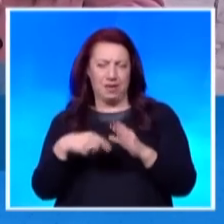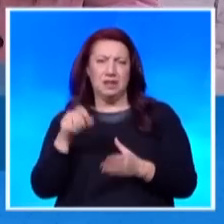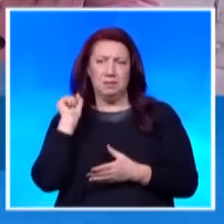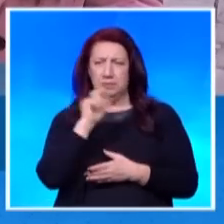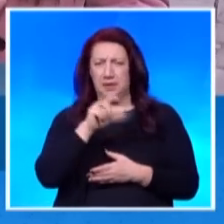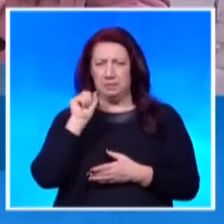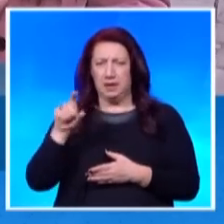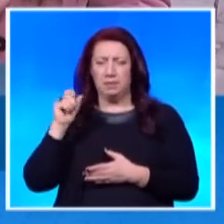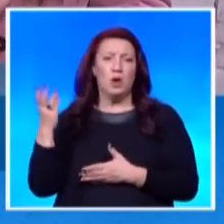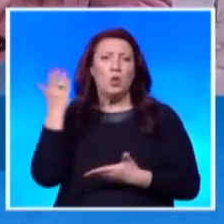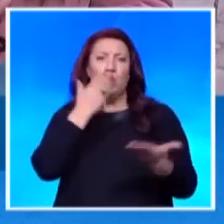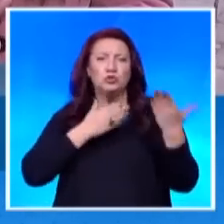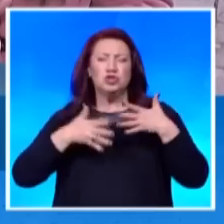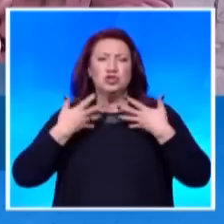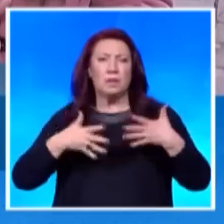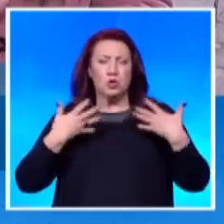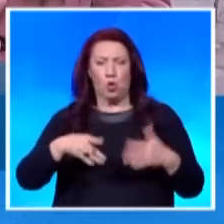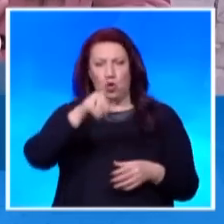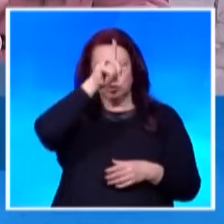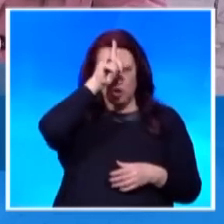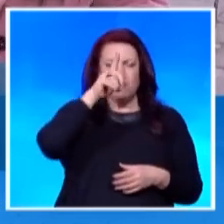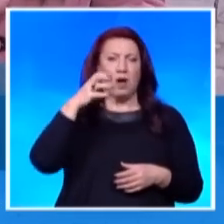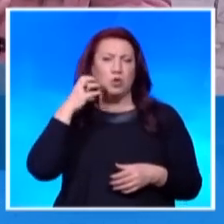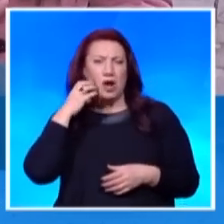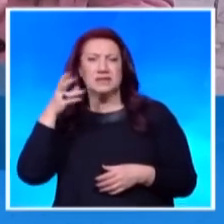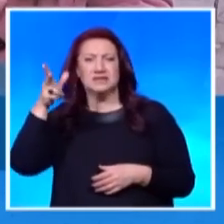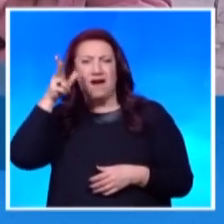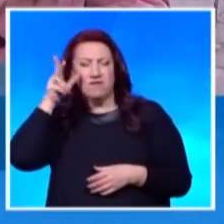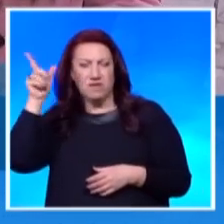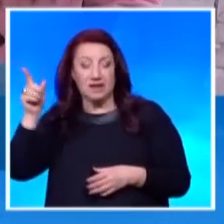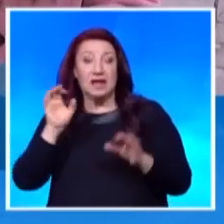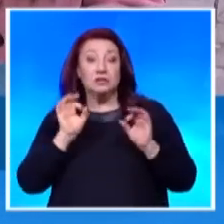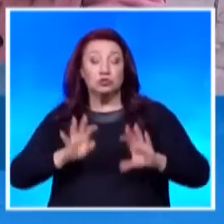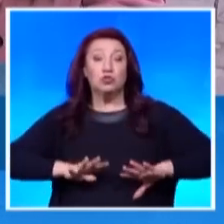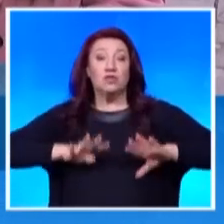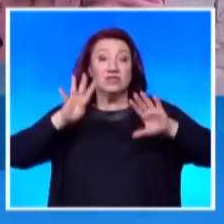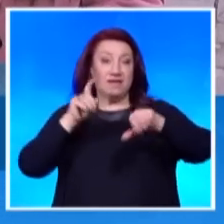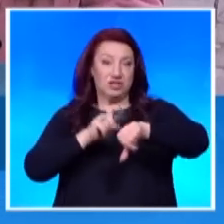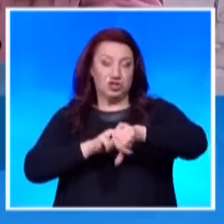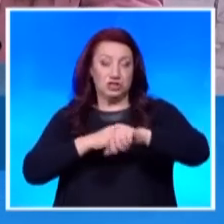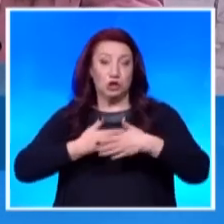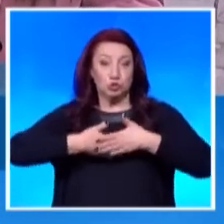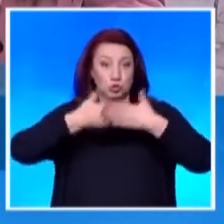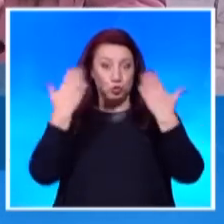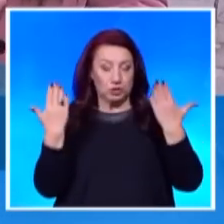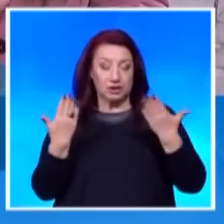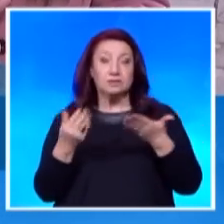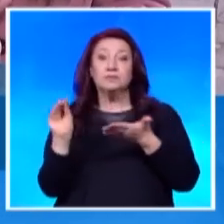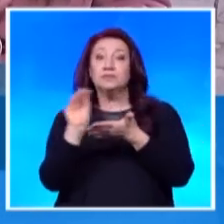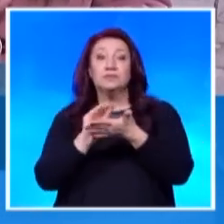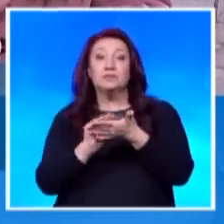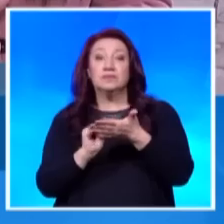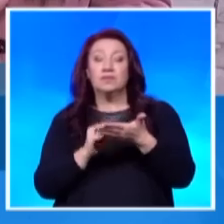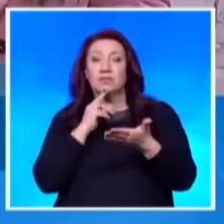Варна, изпратено точно в 9 сутринта. А според експертите по киберсигурност, съдържанието му е преведено